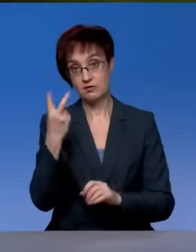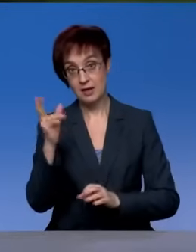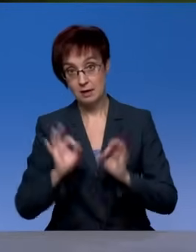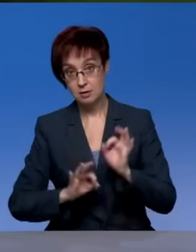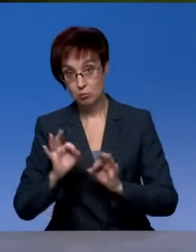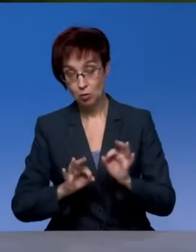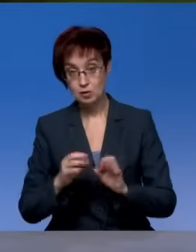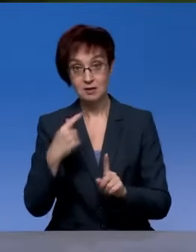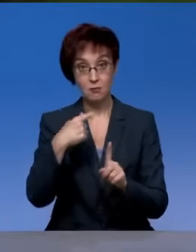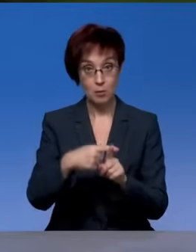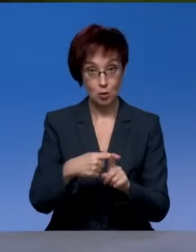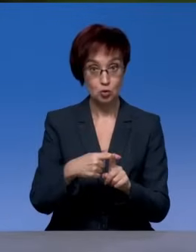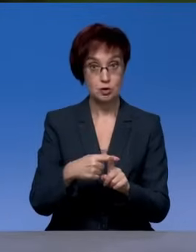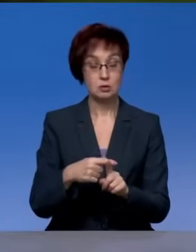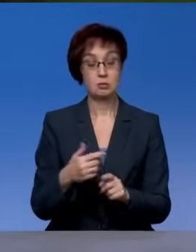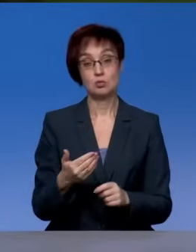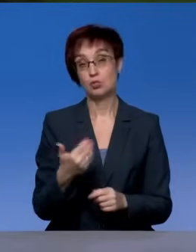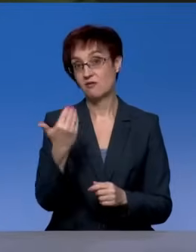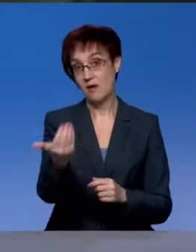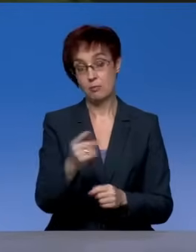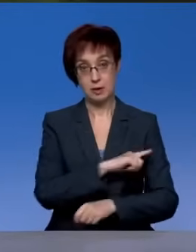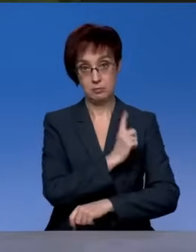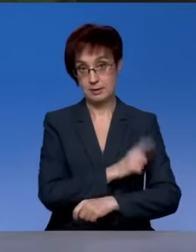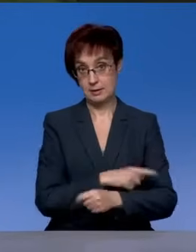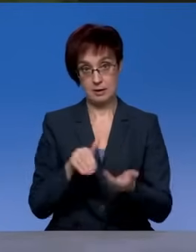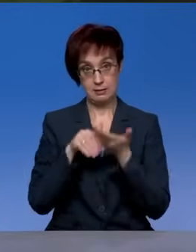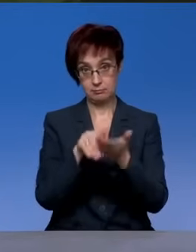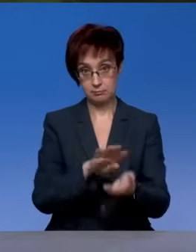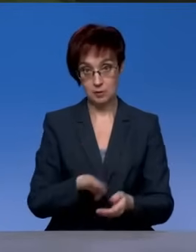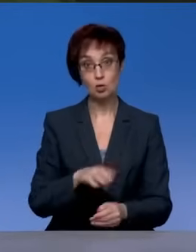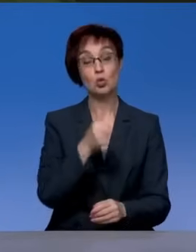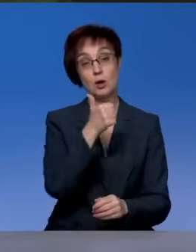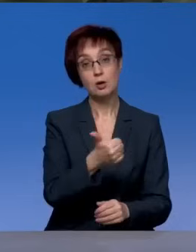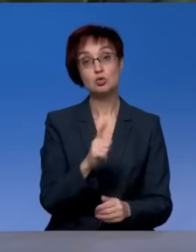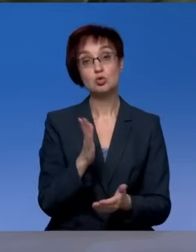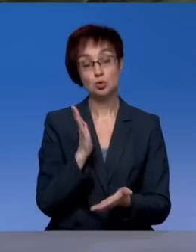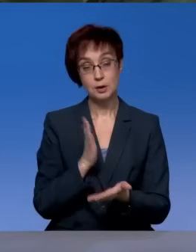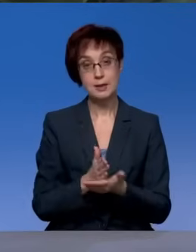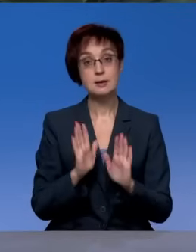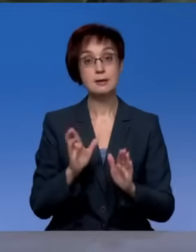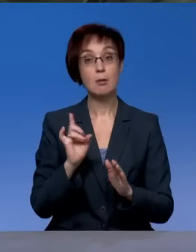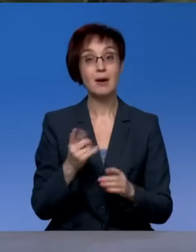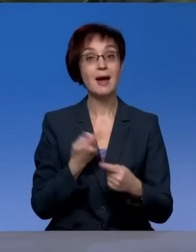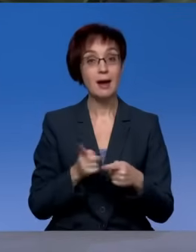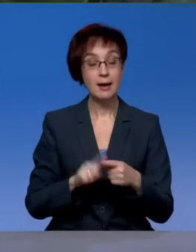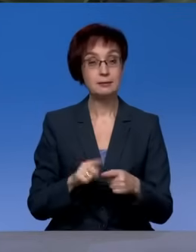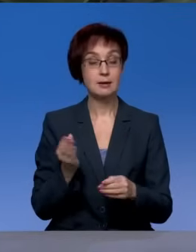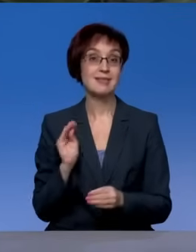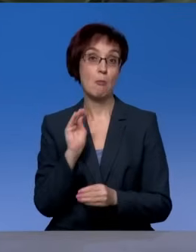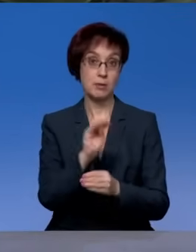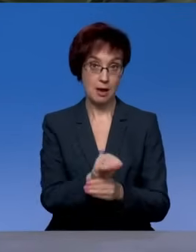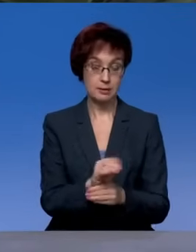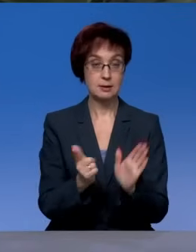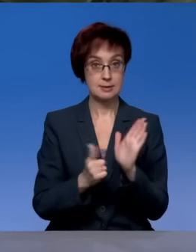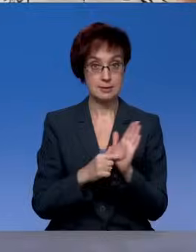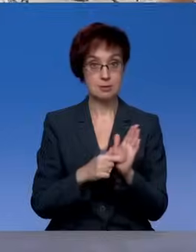Но хорошо, что есть хотя бы эта доплата, хотя бы 7,5%. Поскольку, опять же, повторюсь,